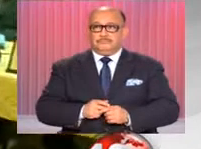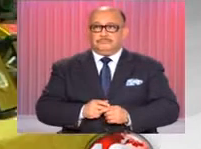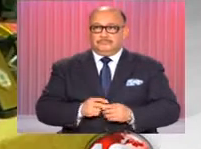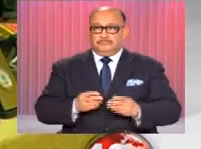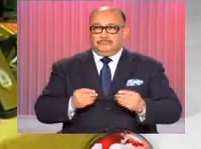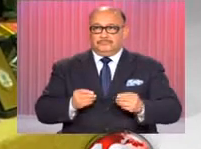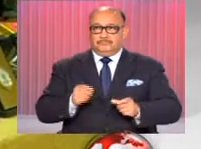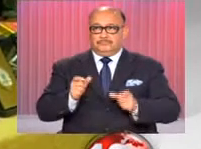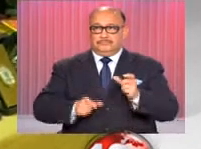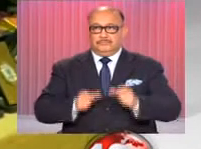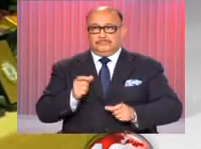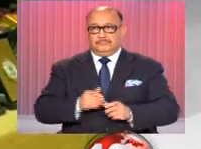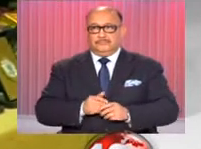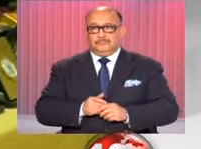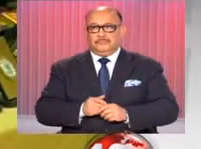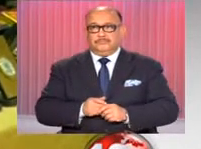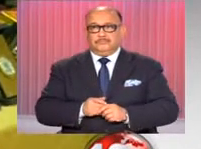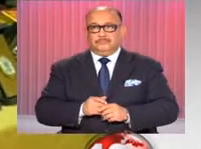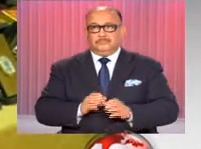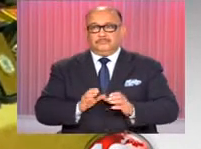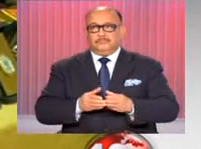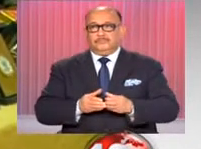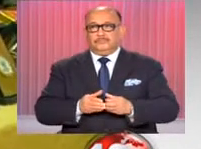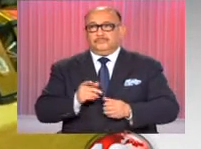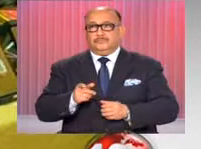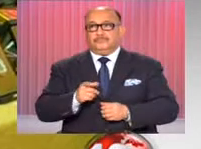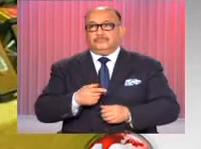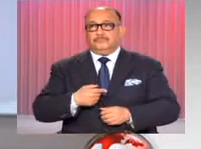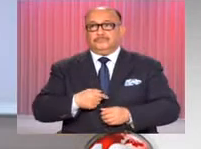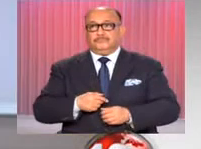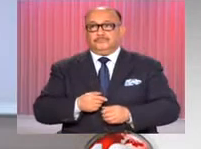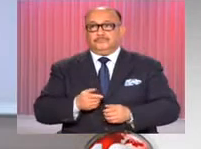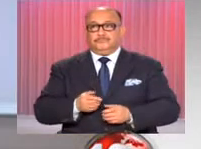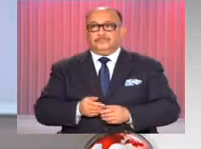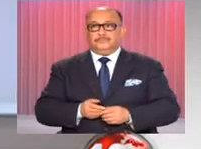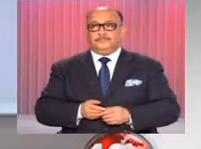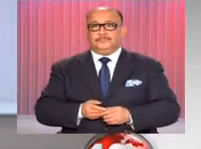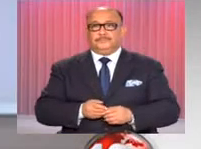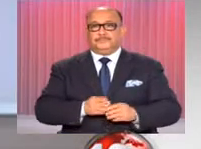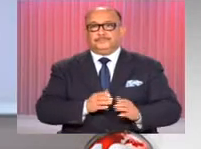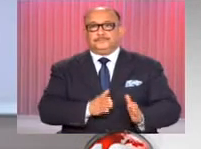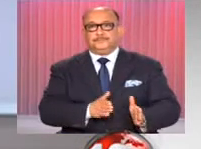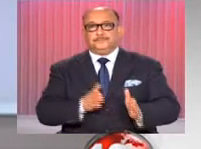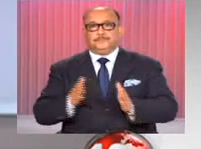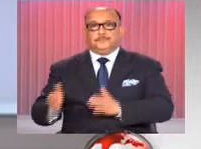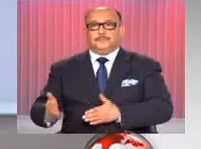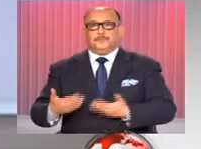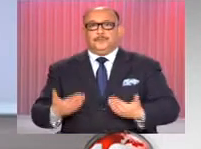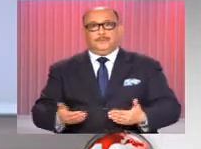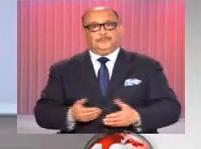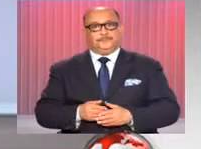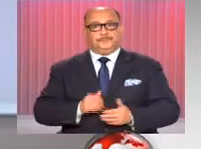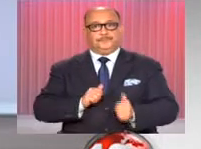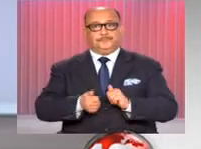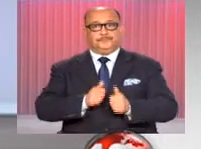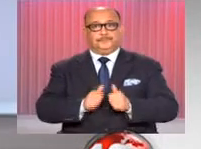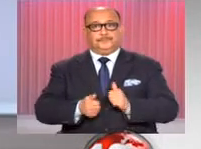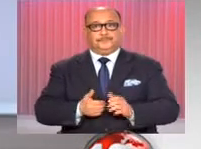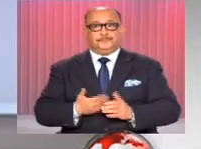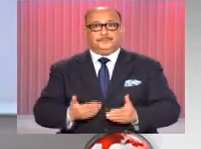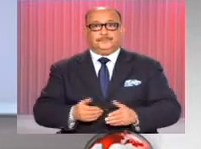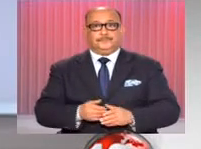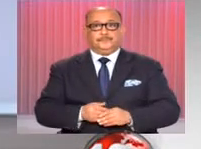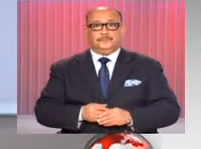واحد بالثقافة نتحدى الإرهاب. في أخبار الرياضة، تستكمل اليوم منافسات